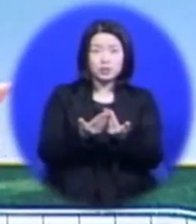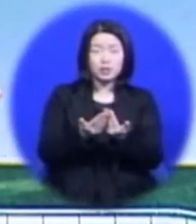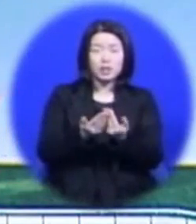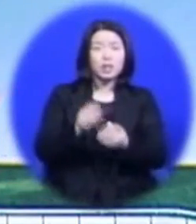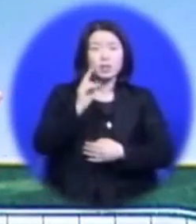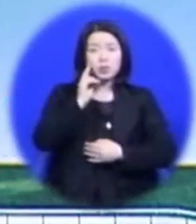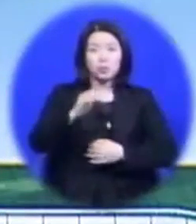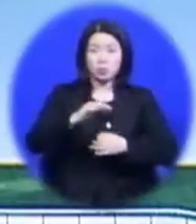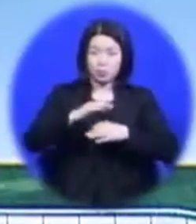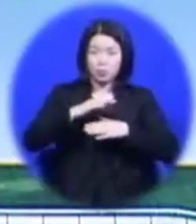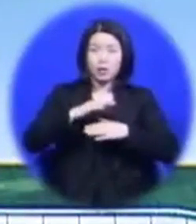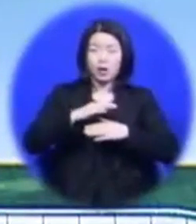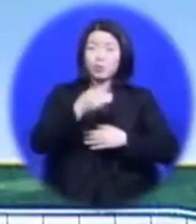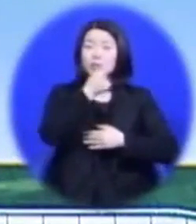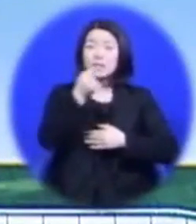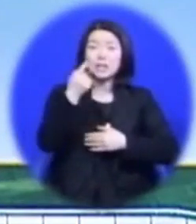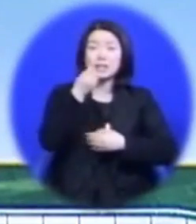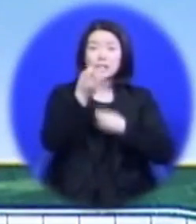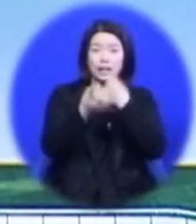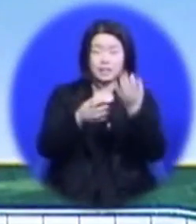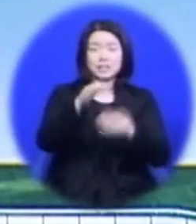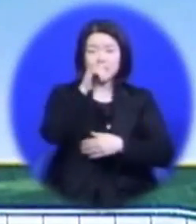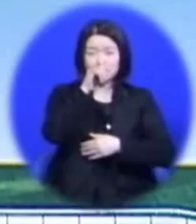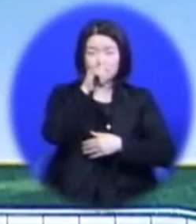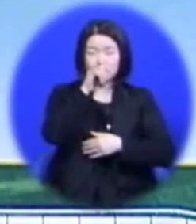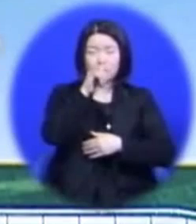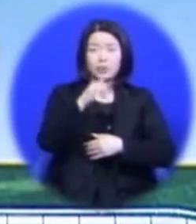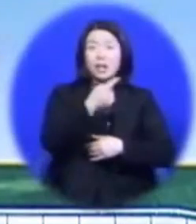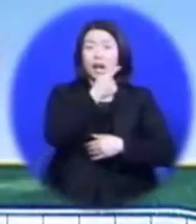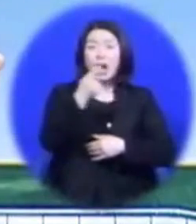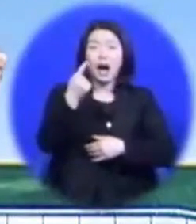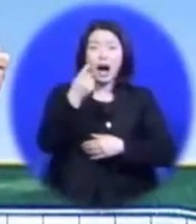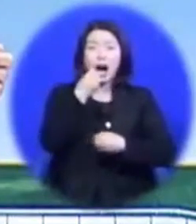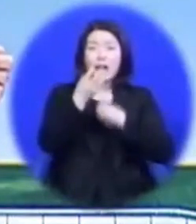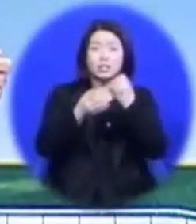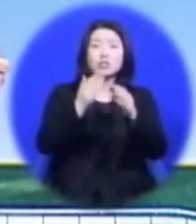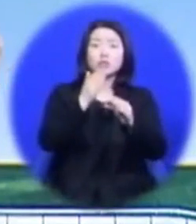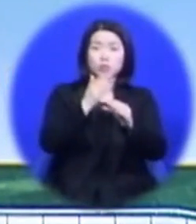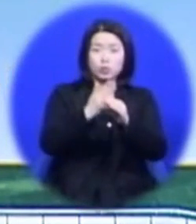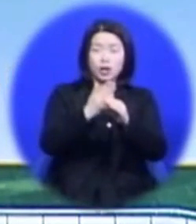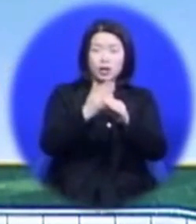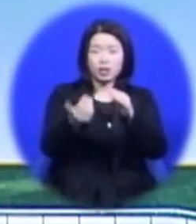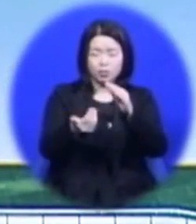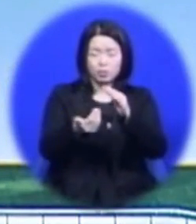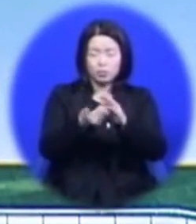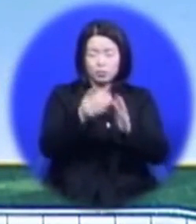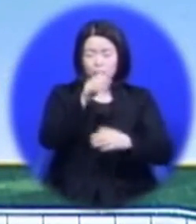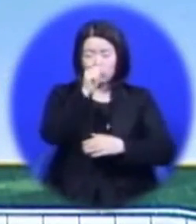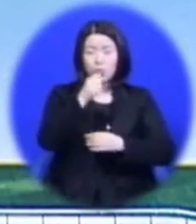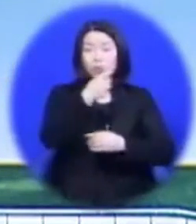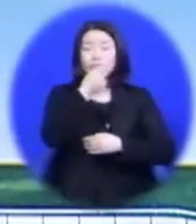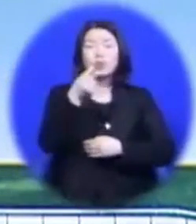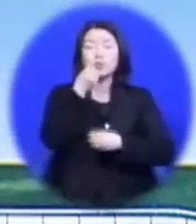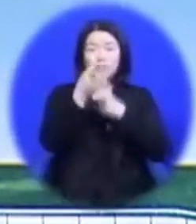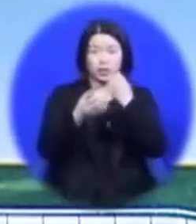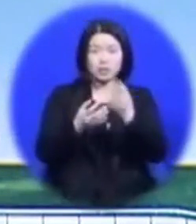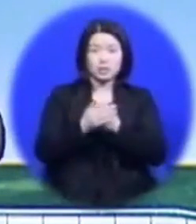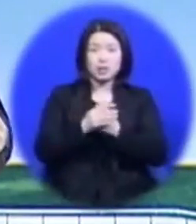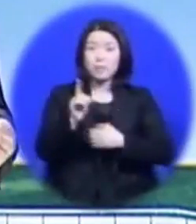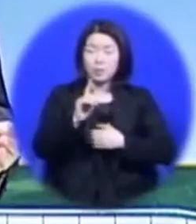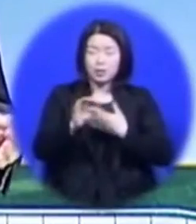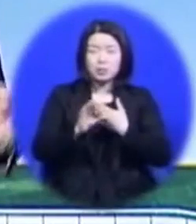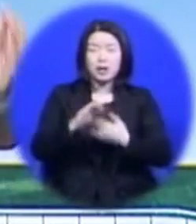놀라운 간증이 있습니다. 간증 중의 간증입니다. 나 같은 죄인이 예수님을